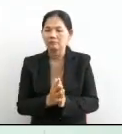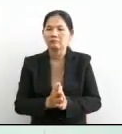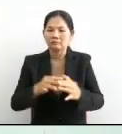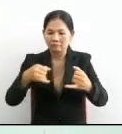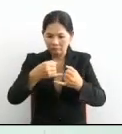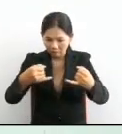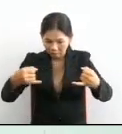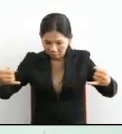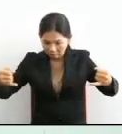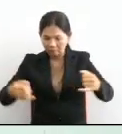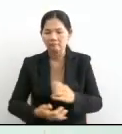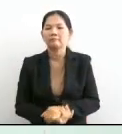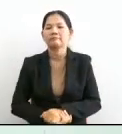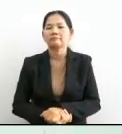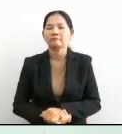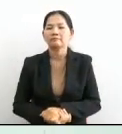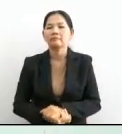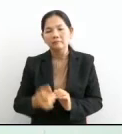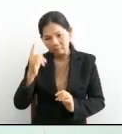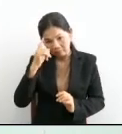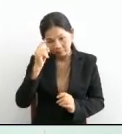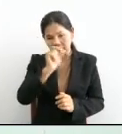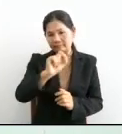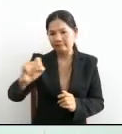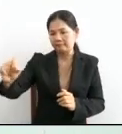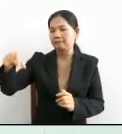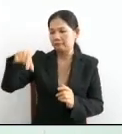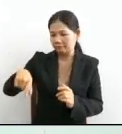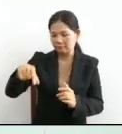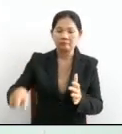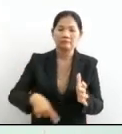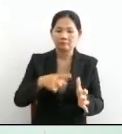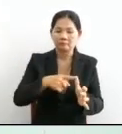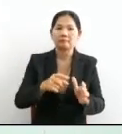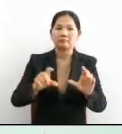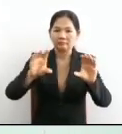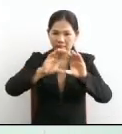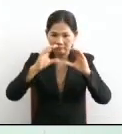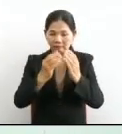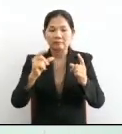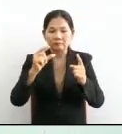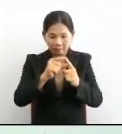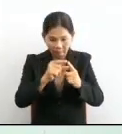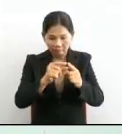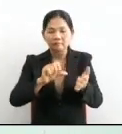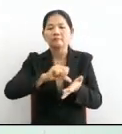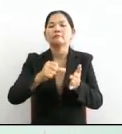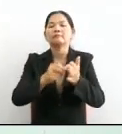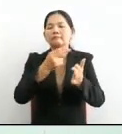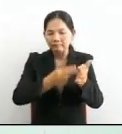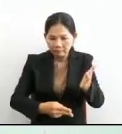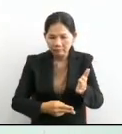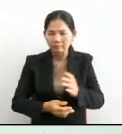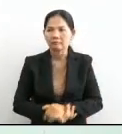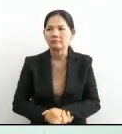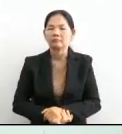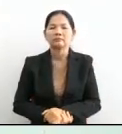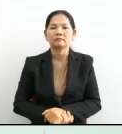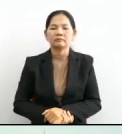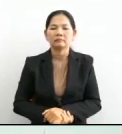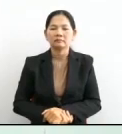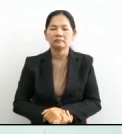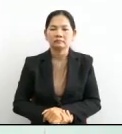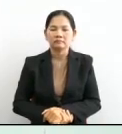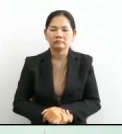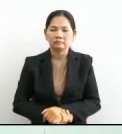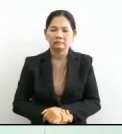là tên ní chà tá chà xe ban đôi mặt đất thân mạ bịa chìa với hai miếng nơi thà đốt mặt đất